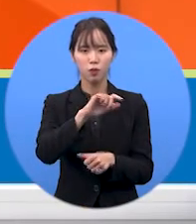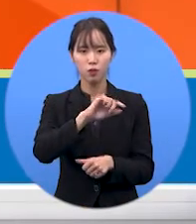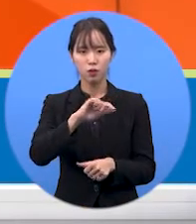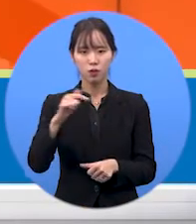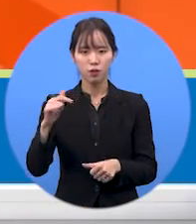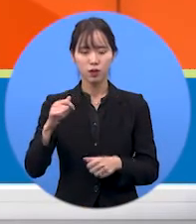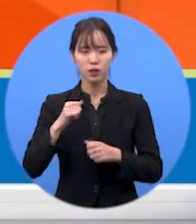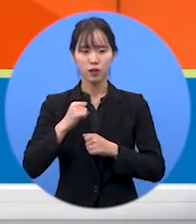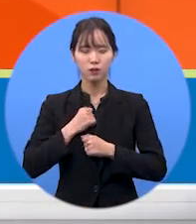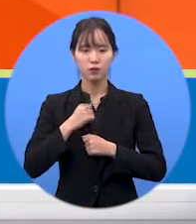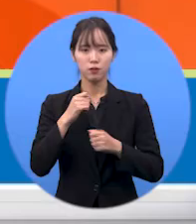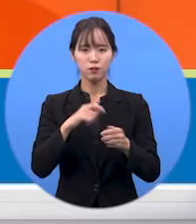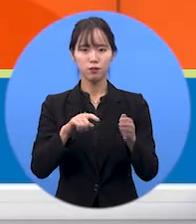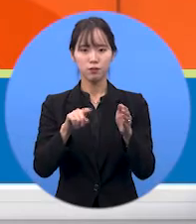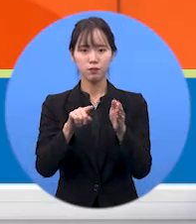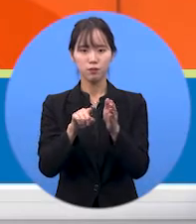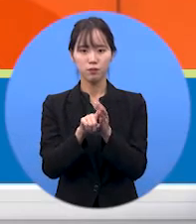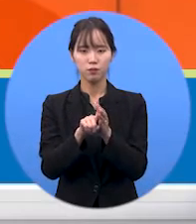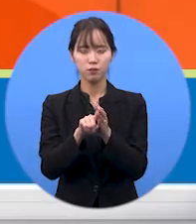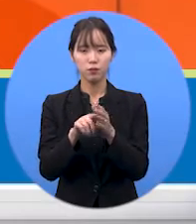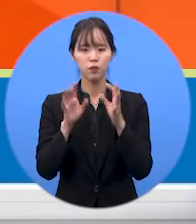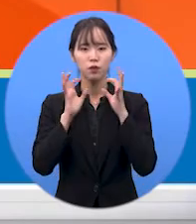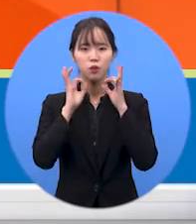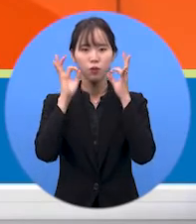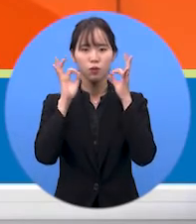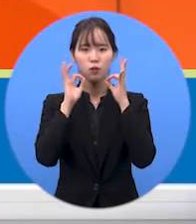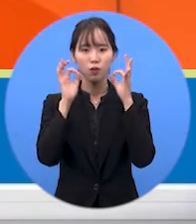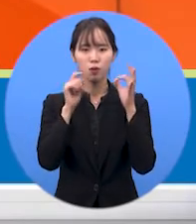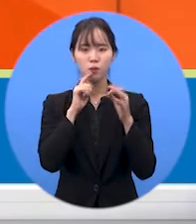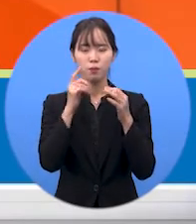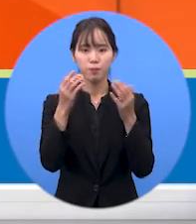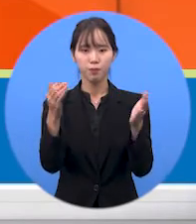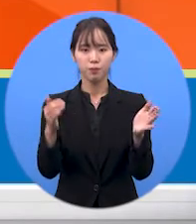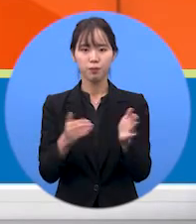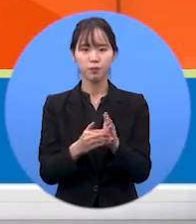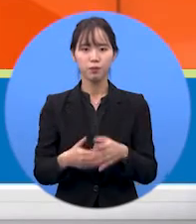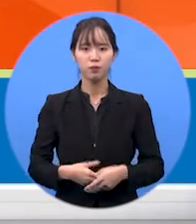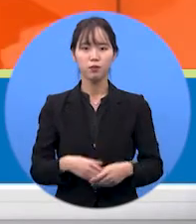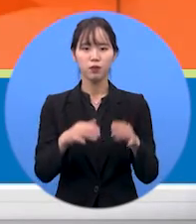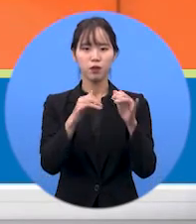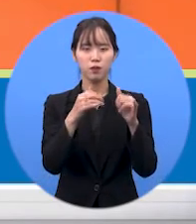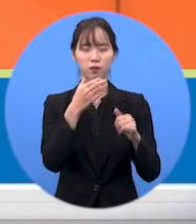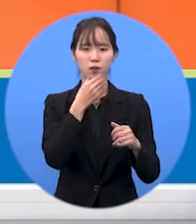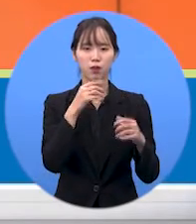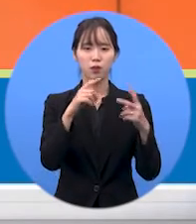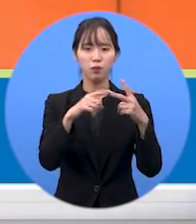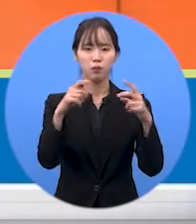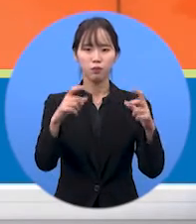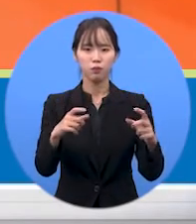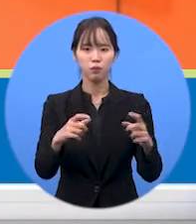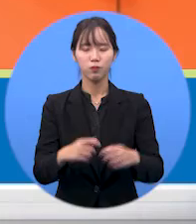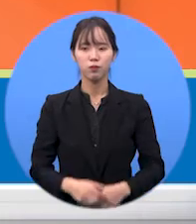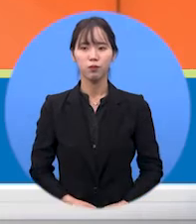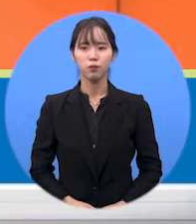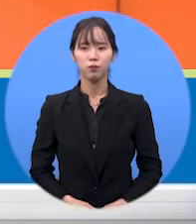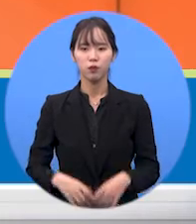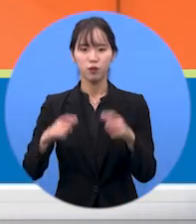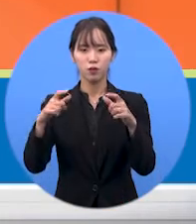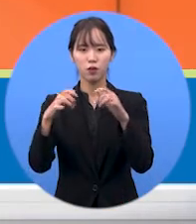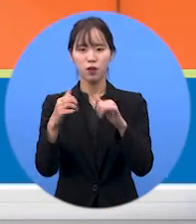그리고 안전까지 책임지는 자치구로 자리매김하고자 노력할 계획입니다. 사람이 행복한